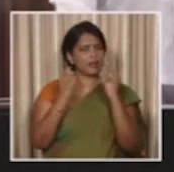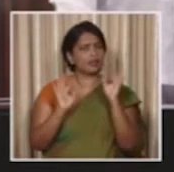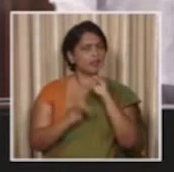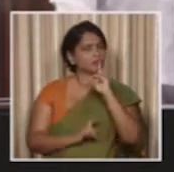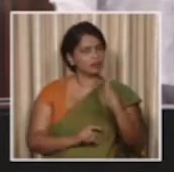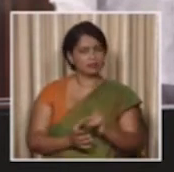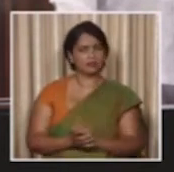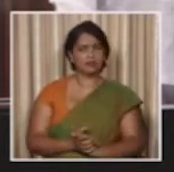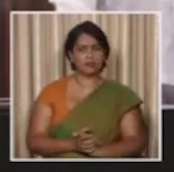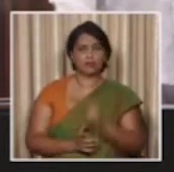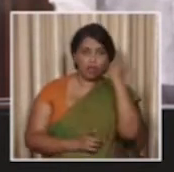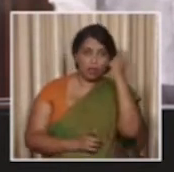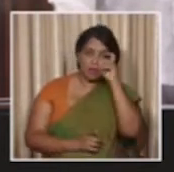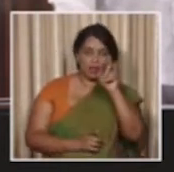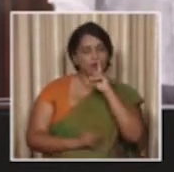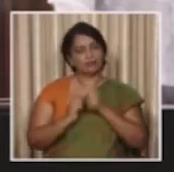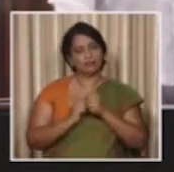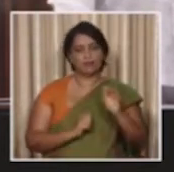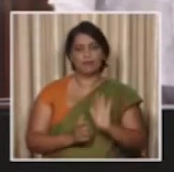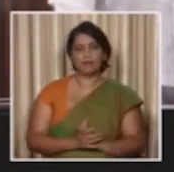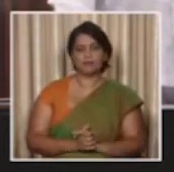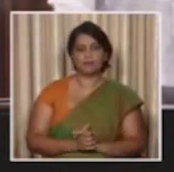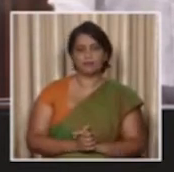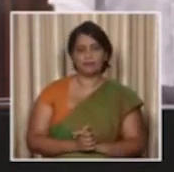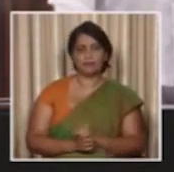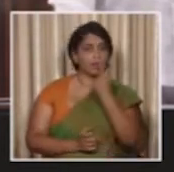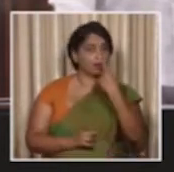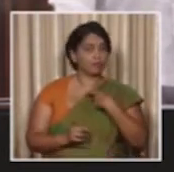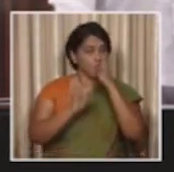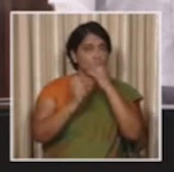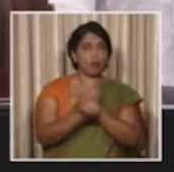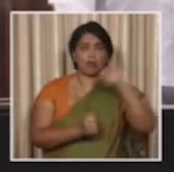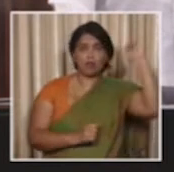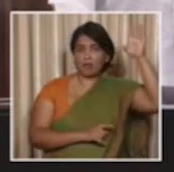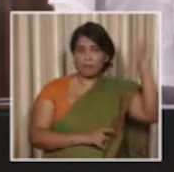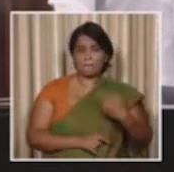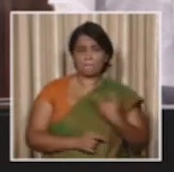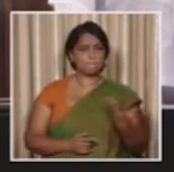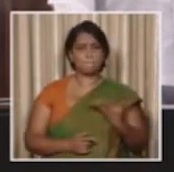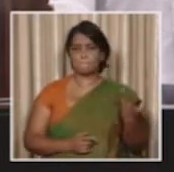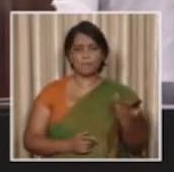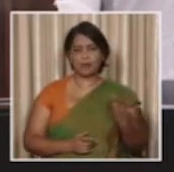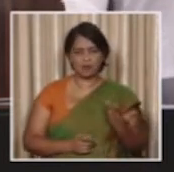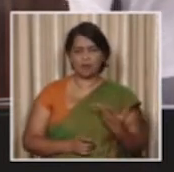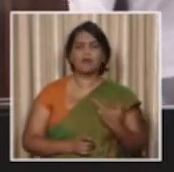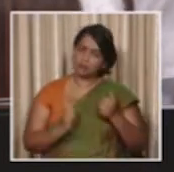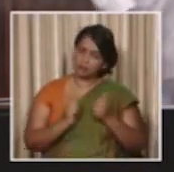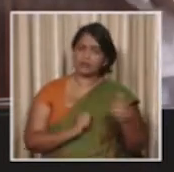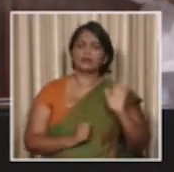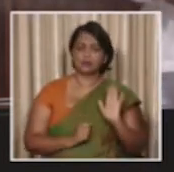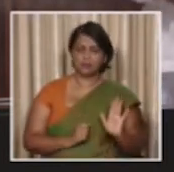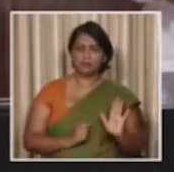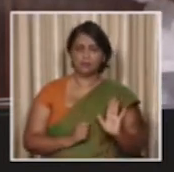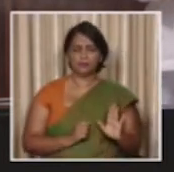හොඳයි ඒ ගැන හොයලා බලලා අවශ්‍ය කටයුතු කරන්න. නෑ ඔබතුමා කියන විදිහට පොලිස්පති කැඳවන්න බෑ. මම ඒක කරන්නම්. මම